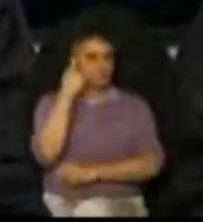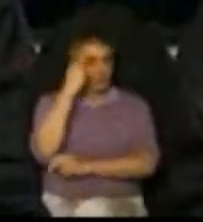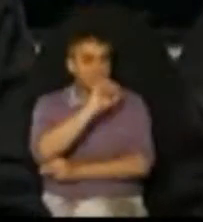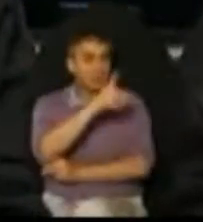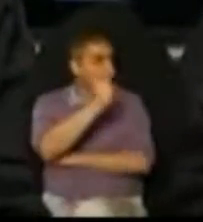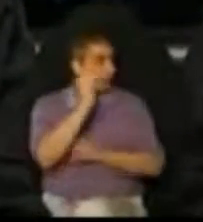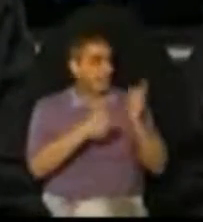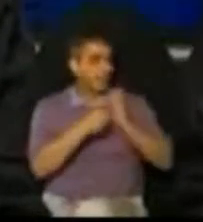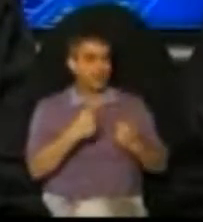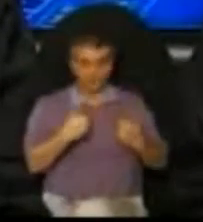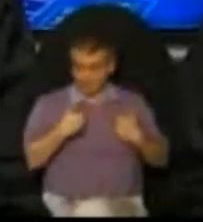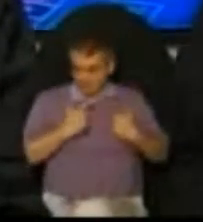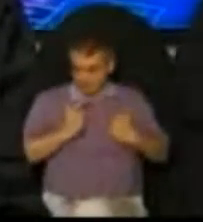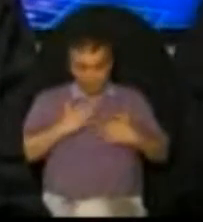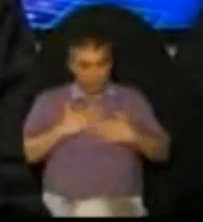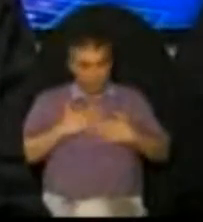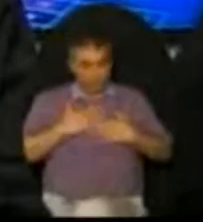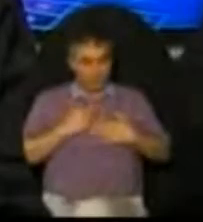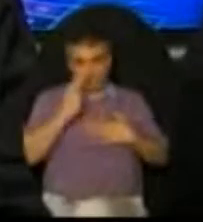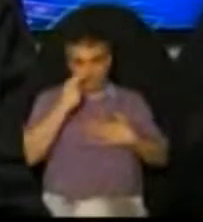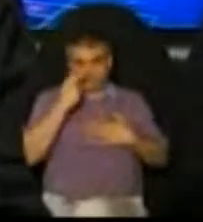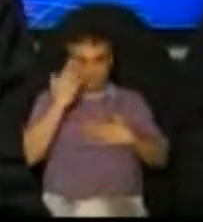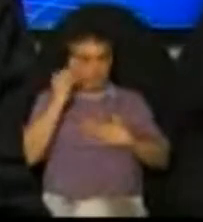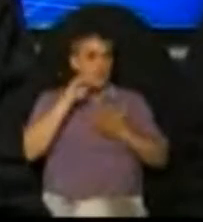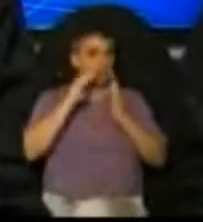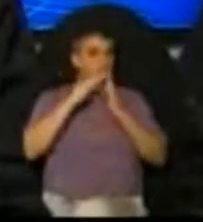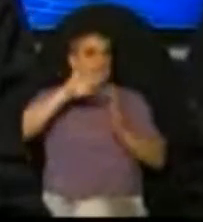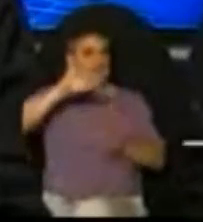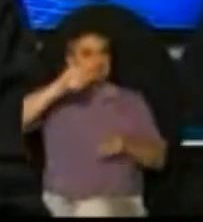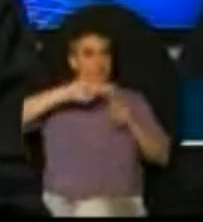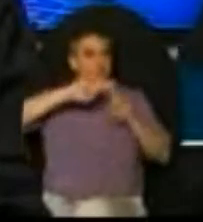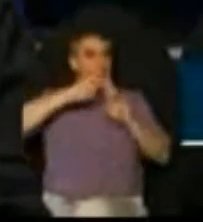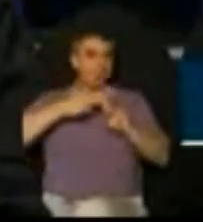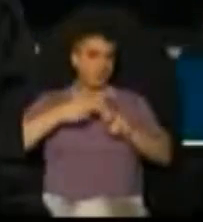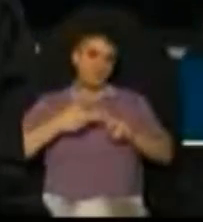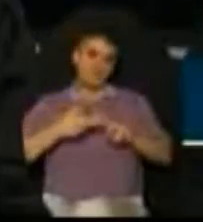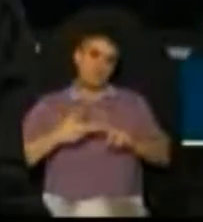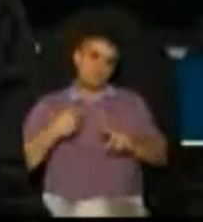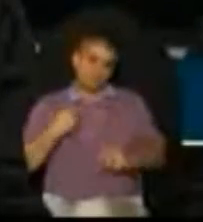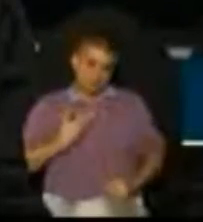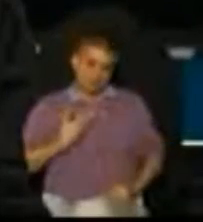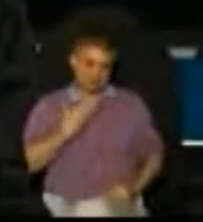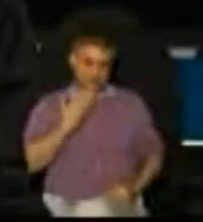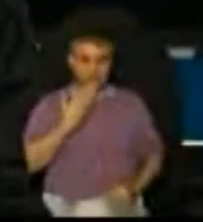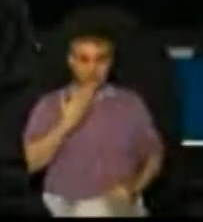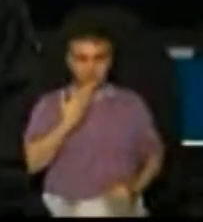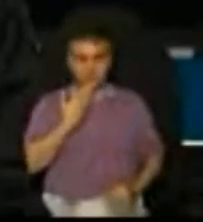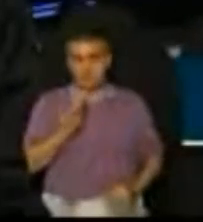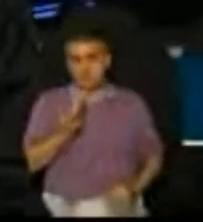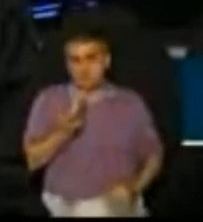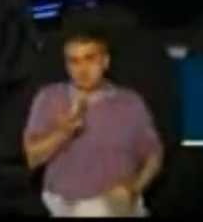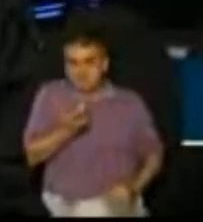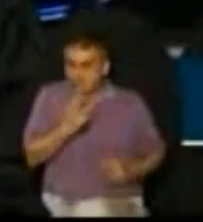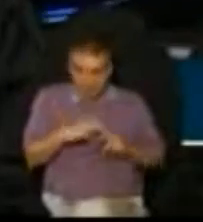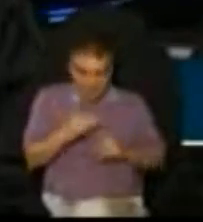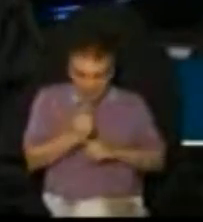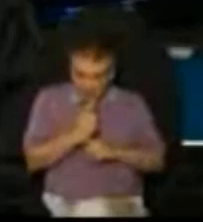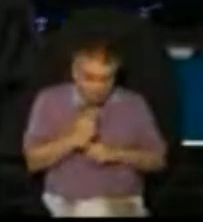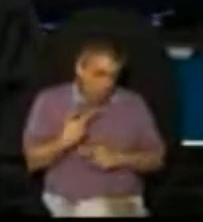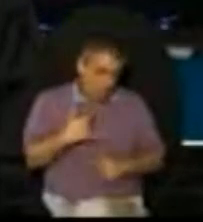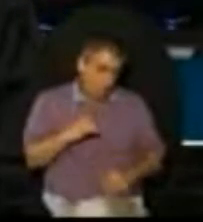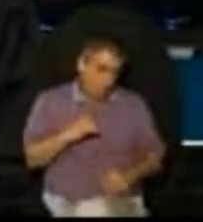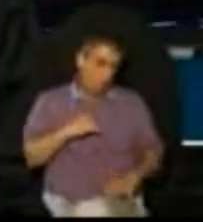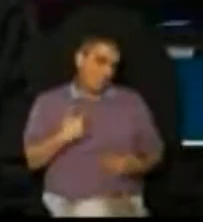מאמר? אני באופן אישי ניסיתי בכמה בתי קזינו בעולם, אותי זה משעמם, מחץ, אחרי כמה דקות כבר איבדתי